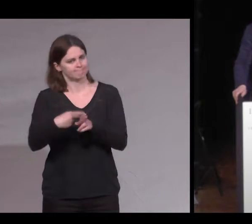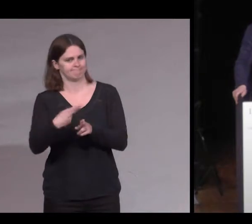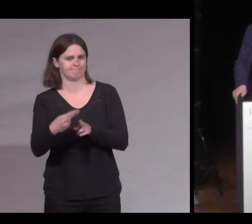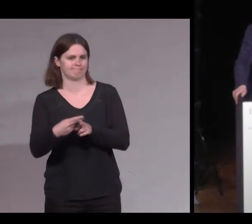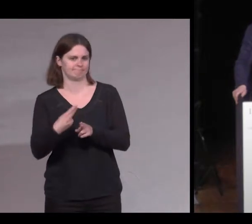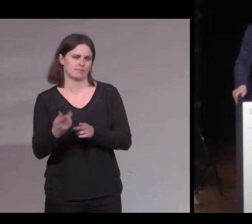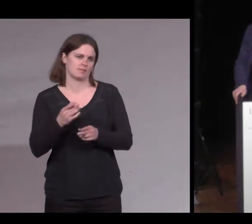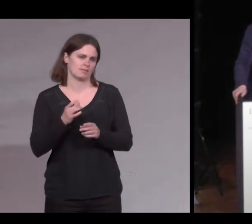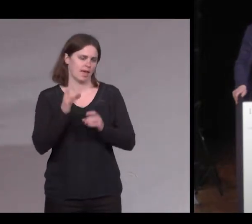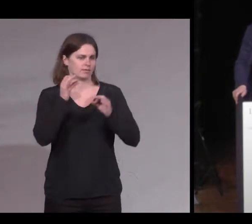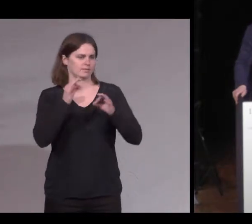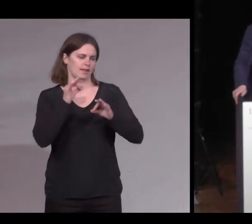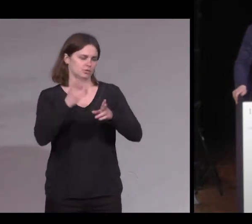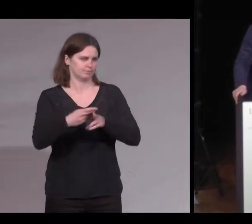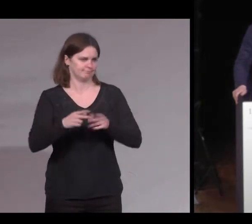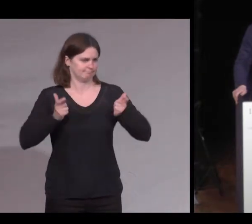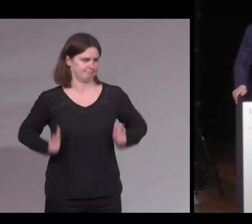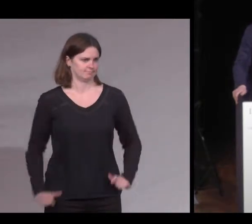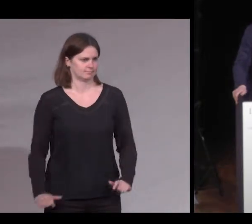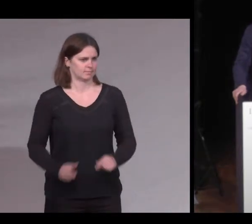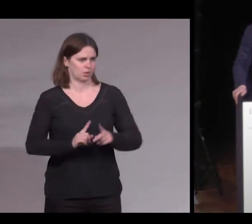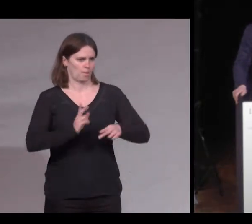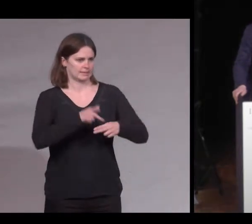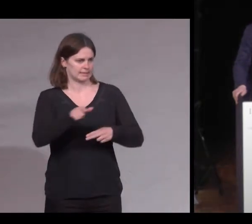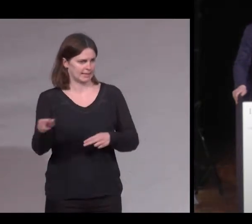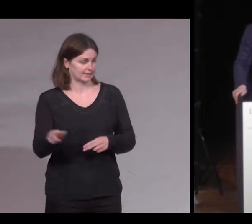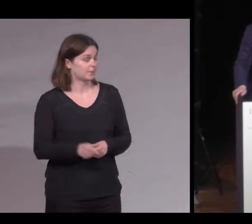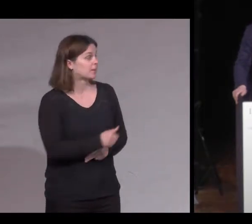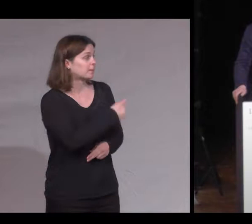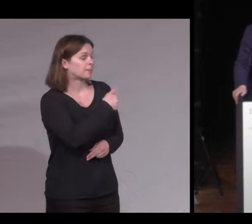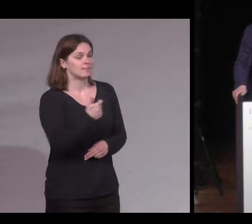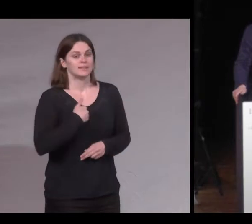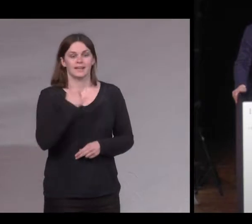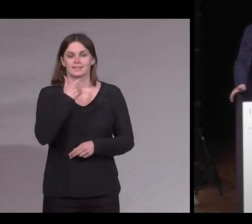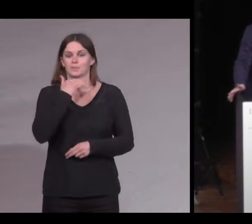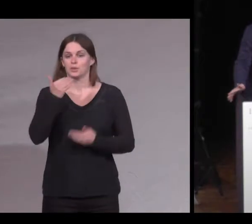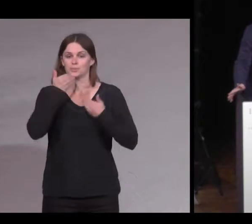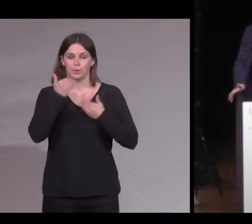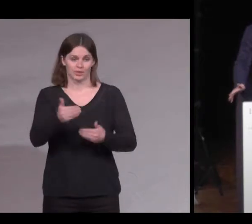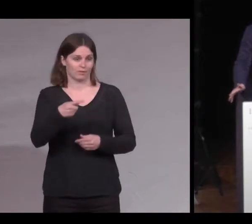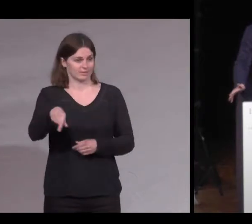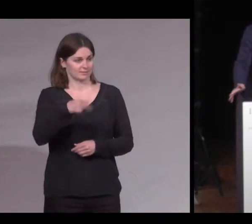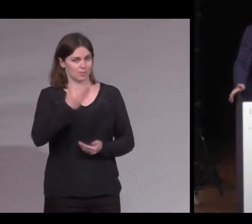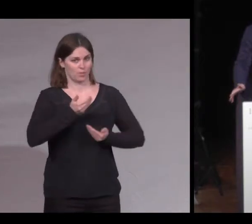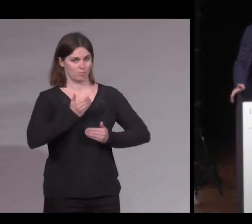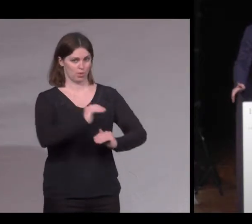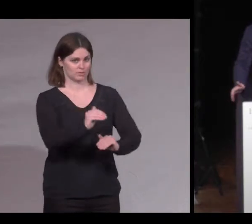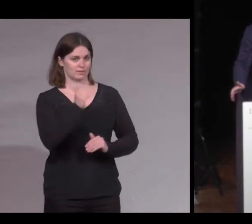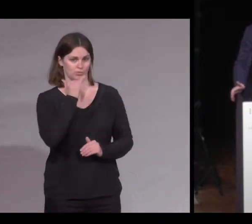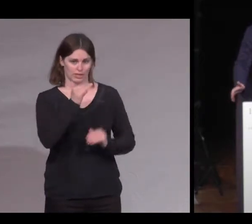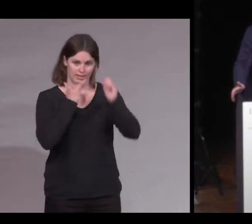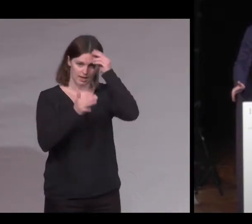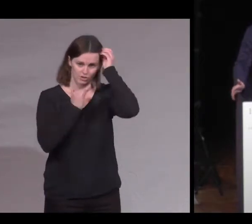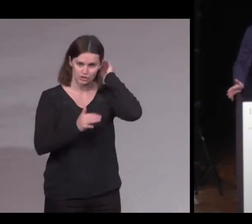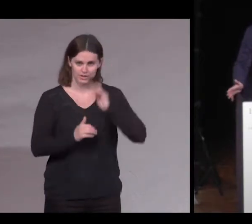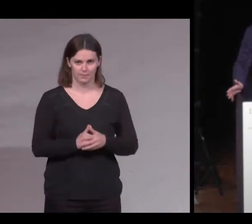A začnu svou přednáškou, děkuji za pozvání panu Winterovi na tuto konferenci. A bude to v podstatě taková